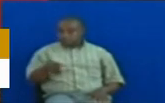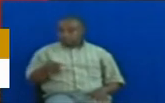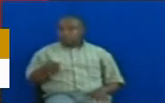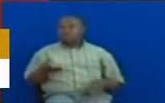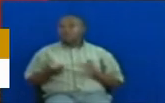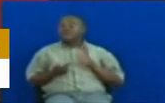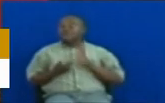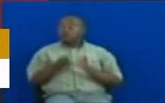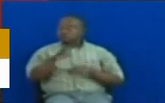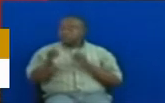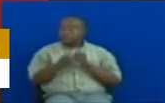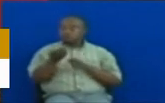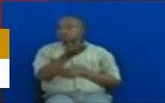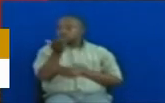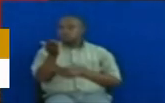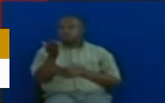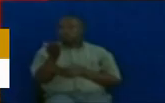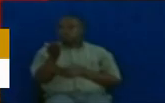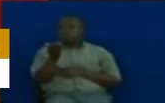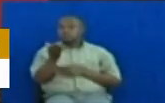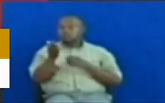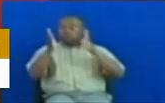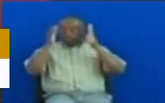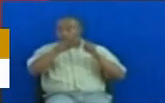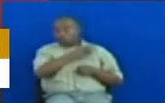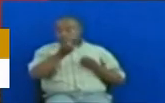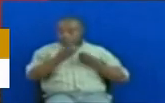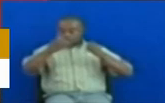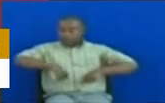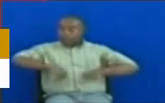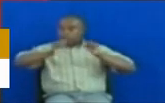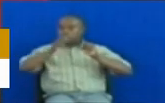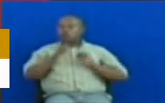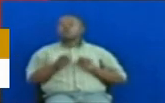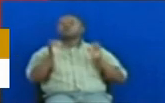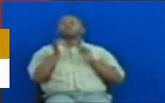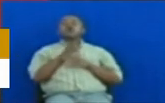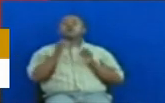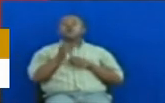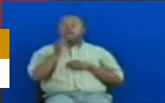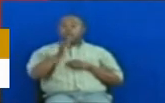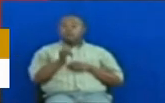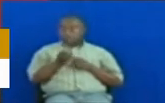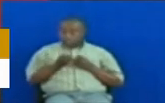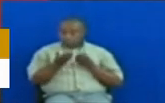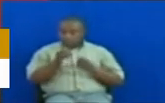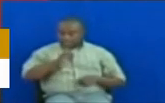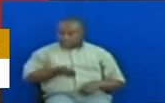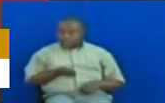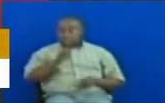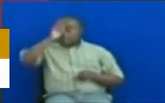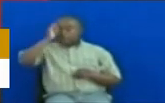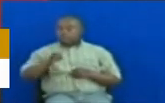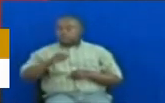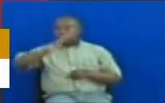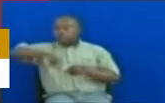kitu chochote hata exercise power yake, waziri amepewa mamlaka ya watu kumlalamikia. Amekataa kuwapa leseni, amekataa kuwasajili.